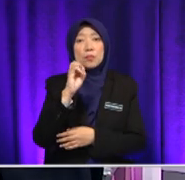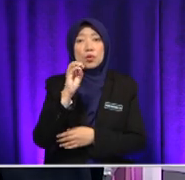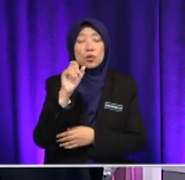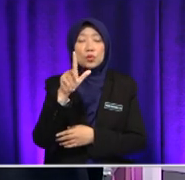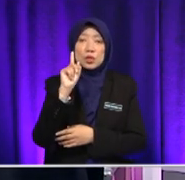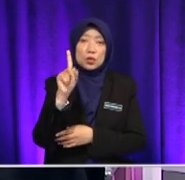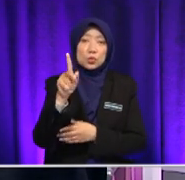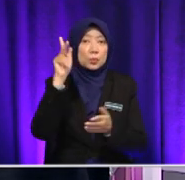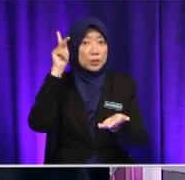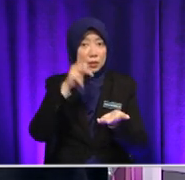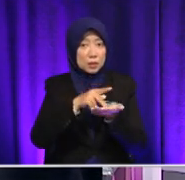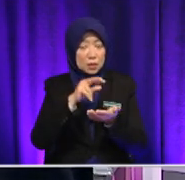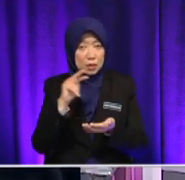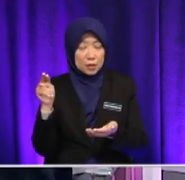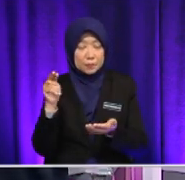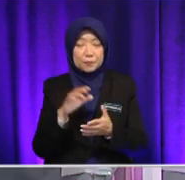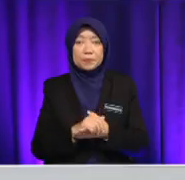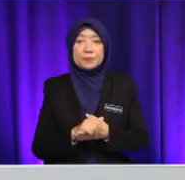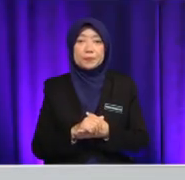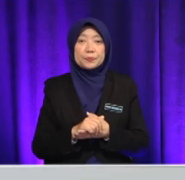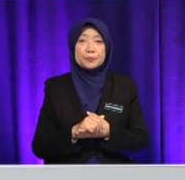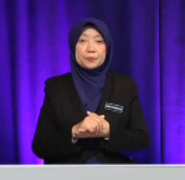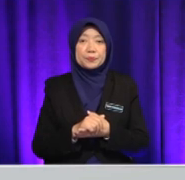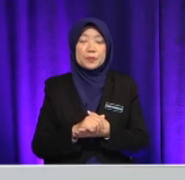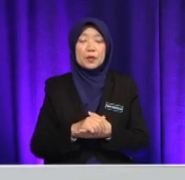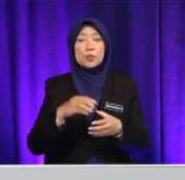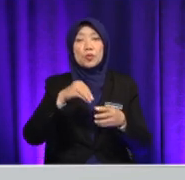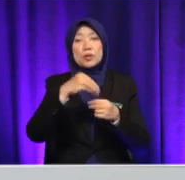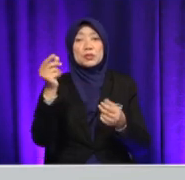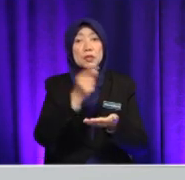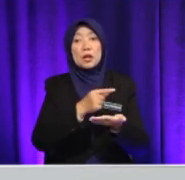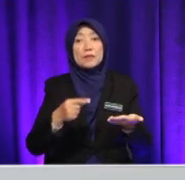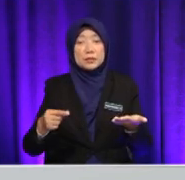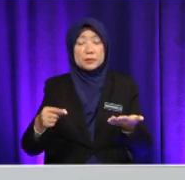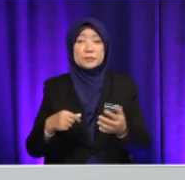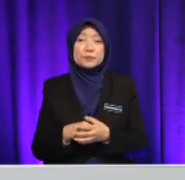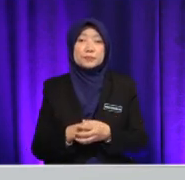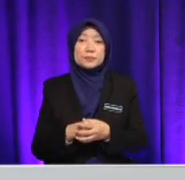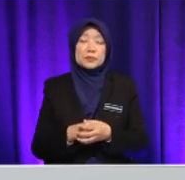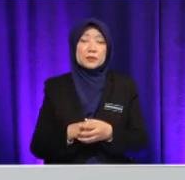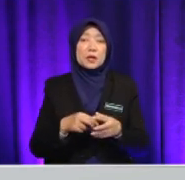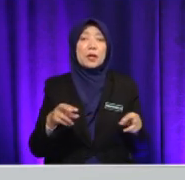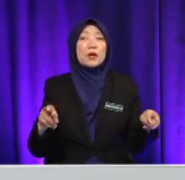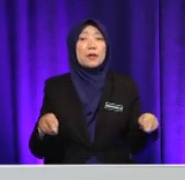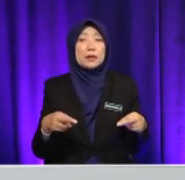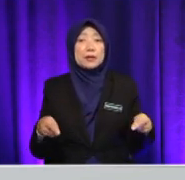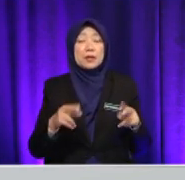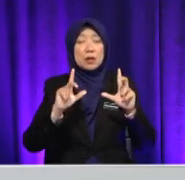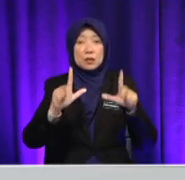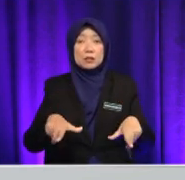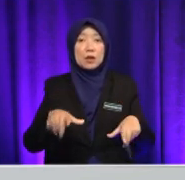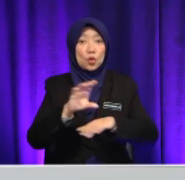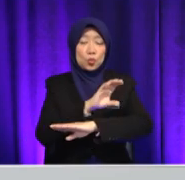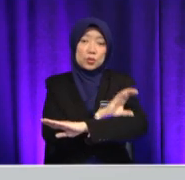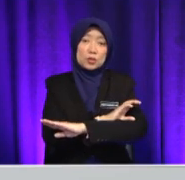record Thunder yang kedua modul produksi grafik yang ketiga komputer dan yang